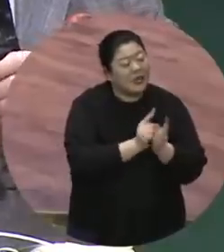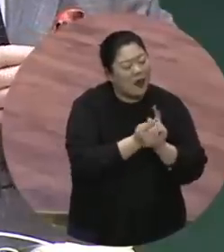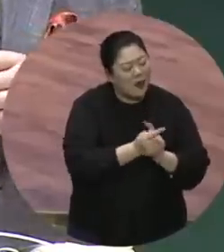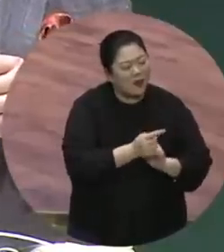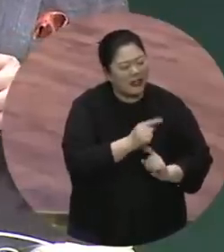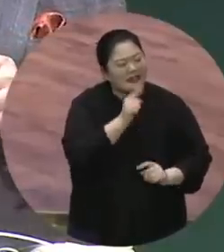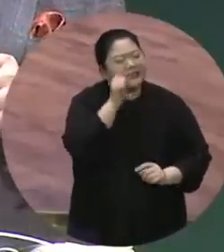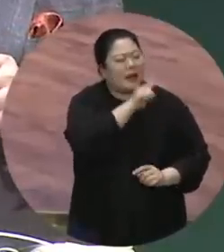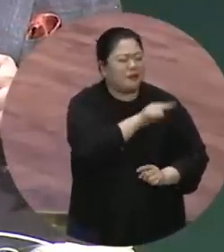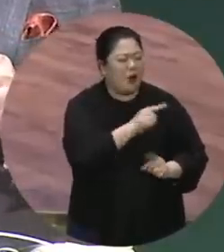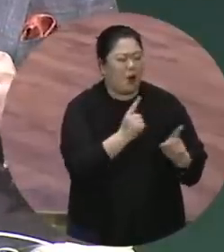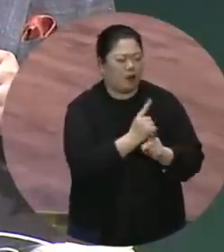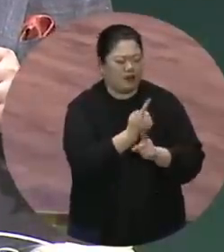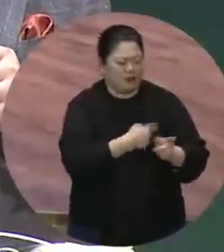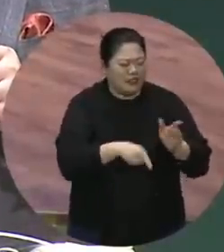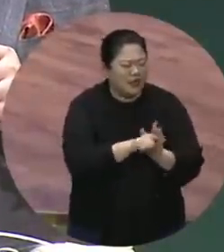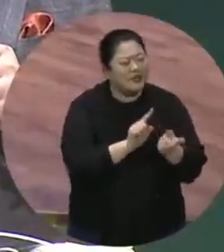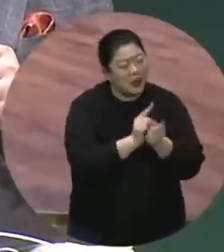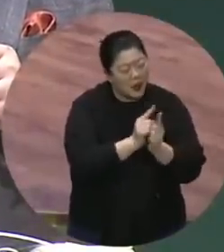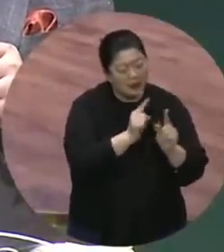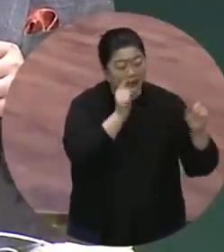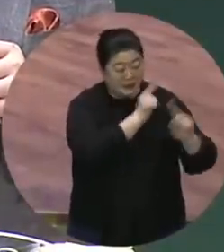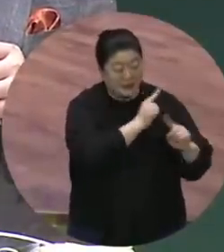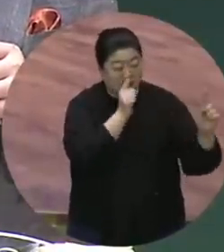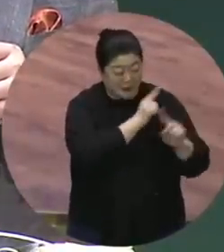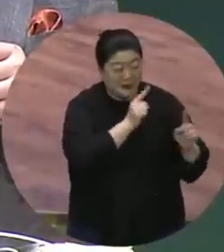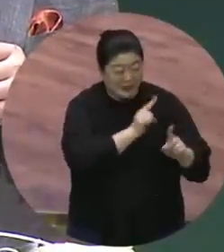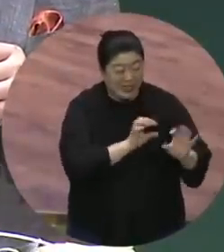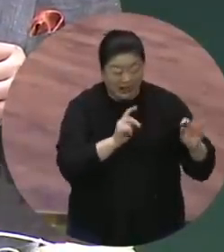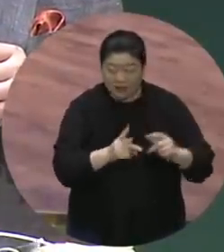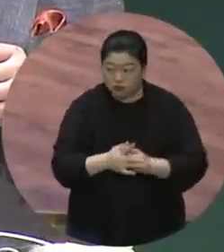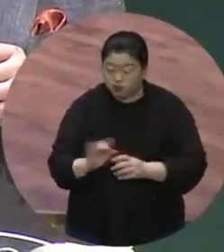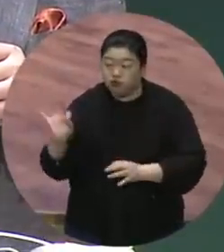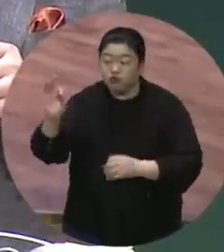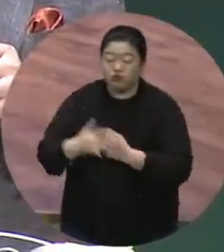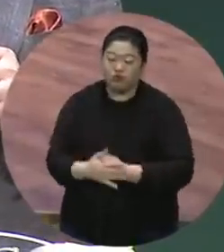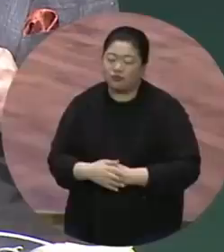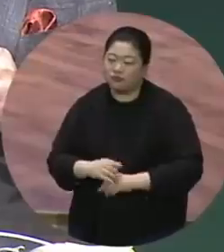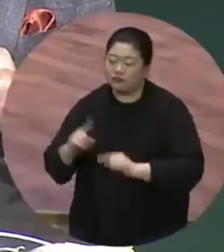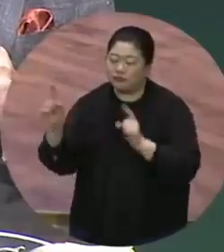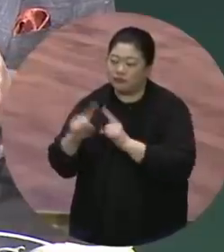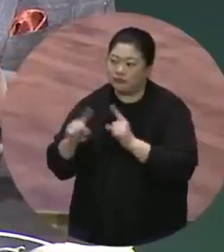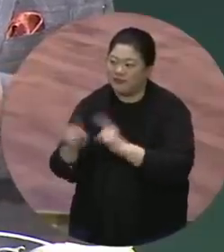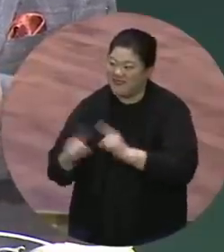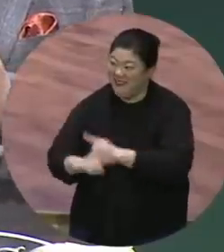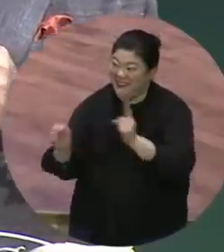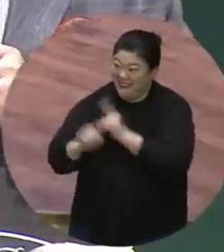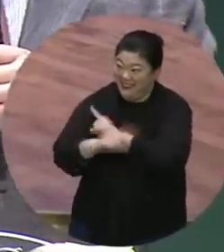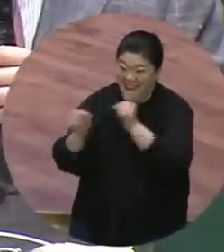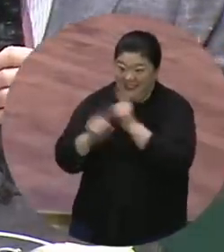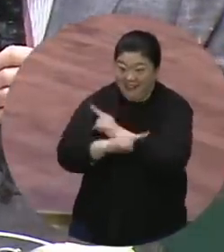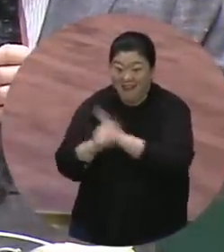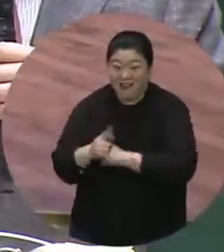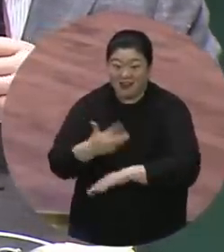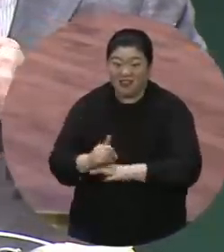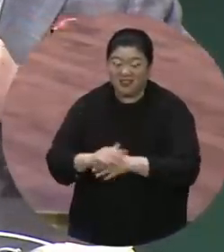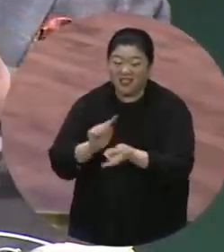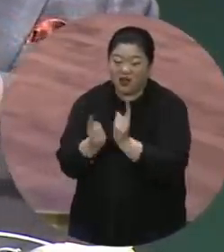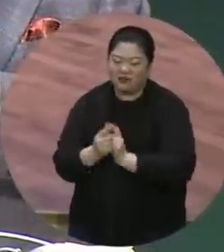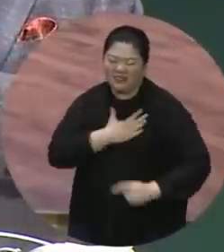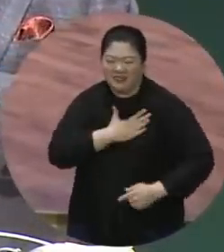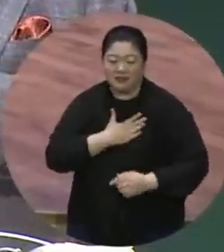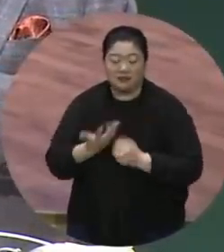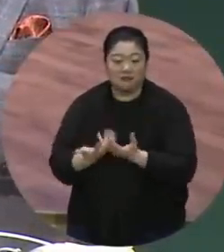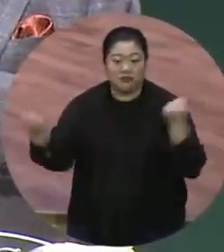만날 때만 단점 이야기하다 다 깨지 박살 나빴어. 여러분요, 말도 안 소리. 그 칭찬하고 격려하면 오래